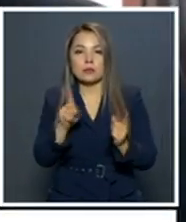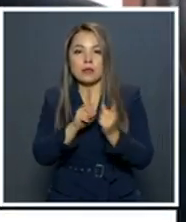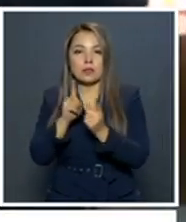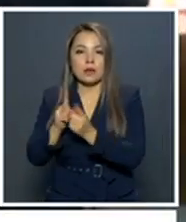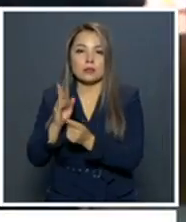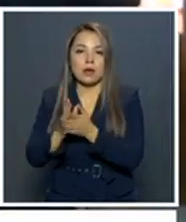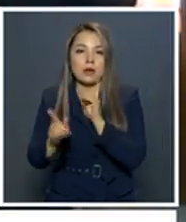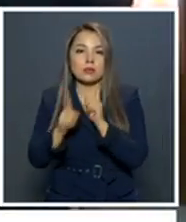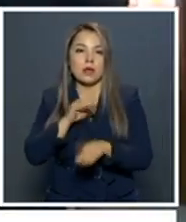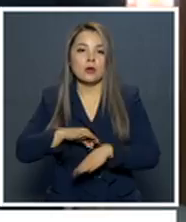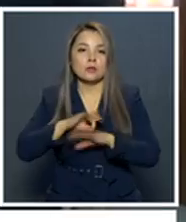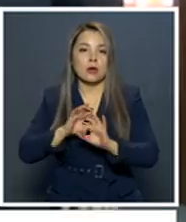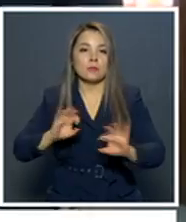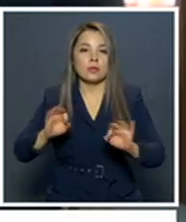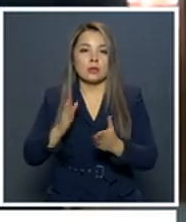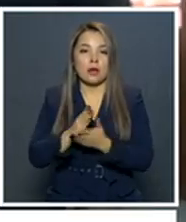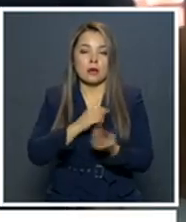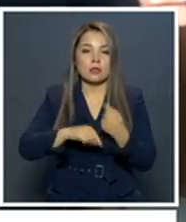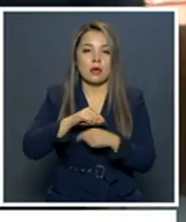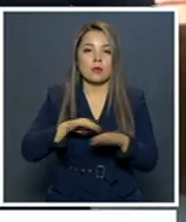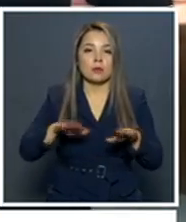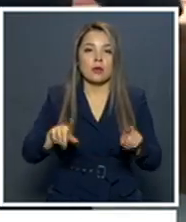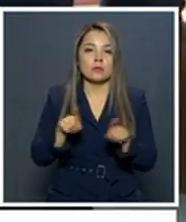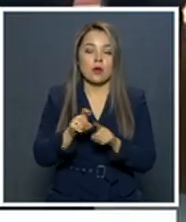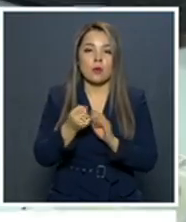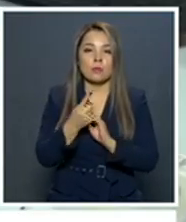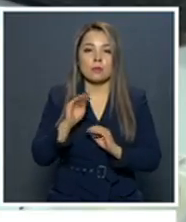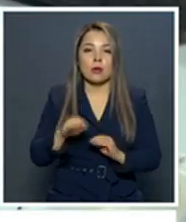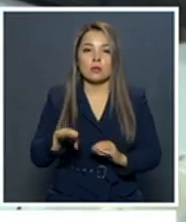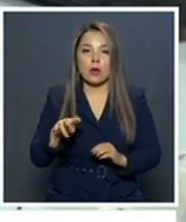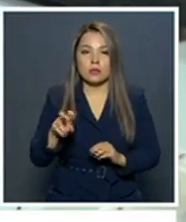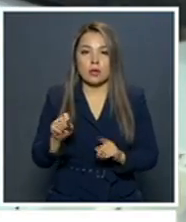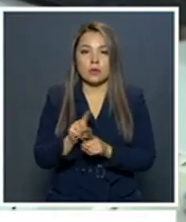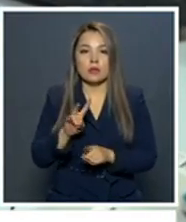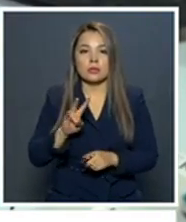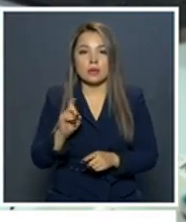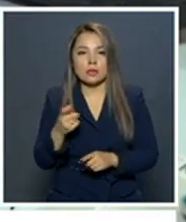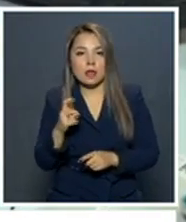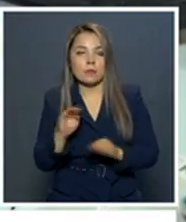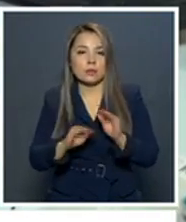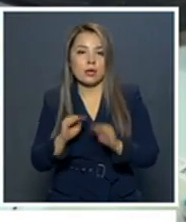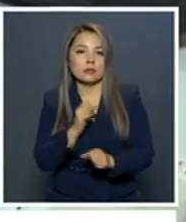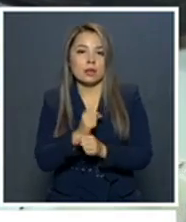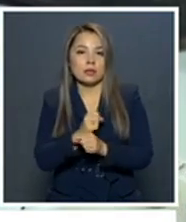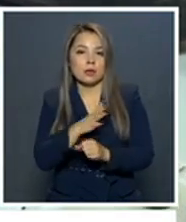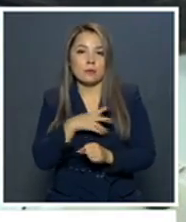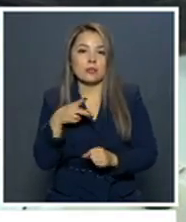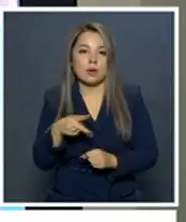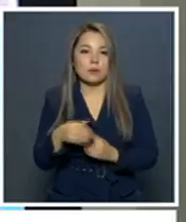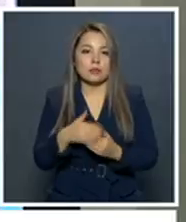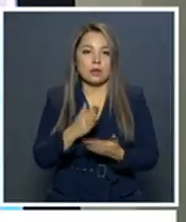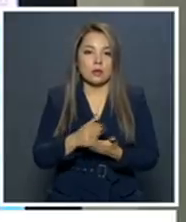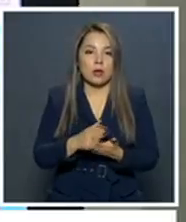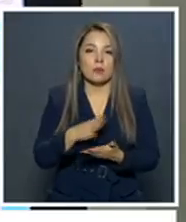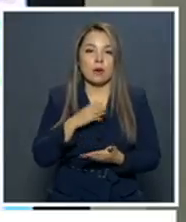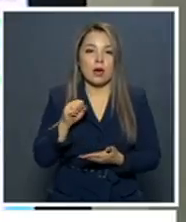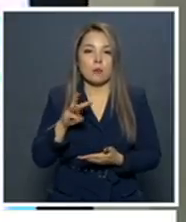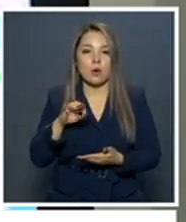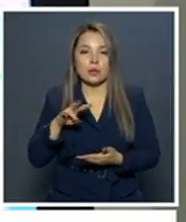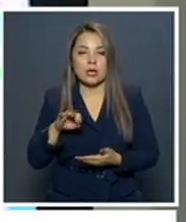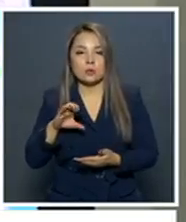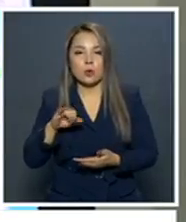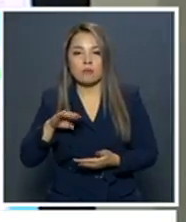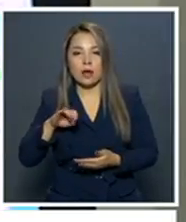шараларды талқылады. Жалпы кәсіпорын былтыр 11 мың тоннадан астам натрий цианидін және 2 мың тоннадан аса аммоний